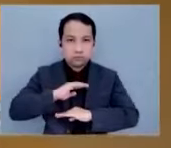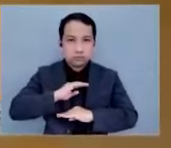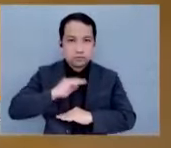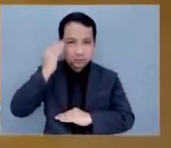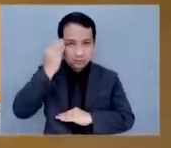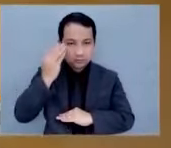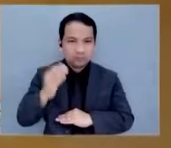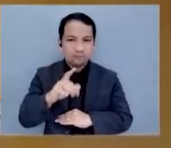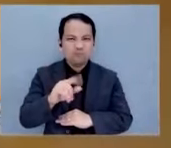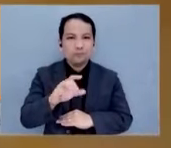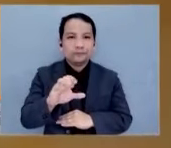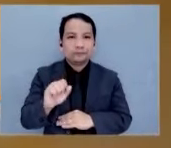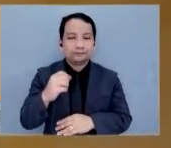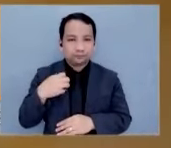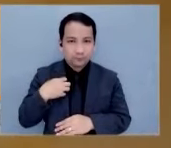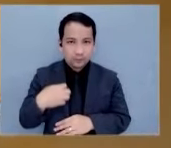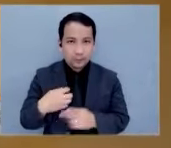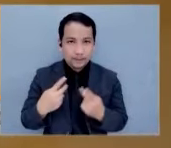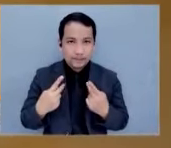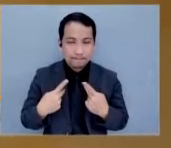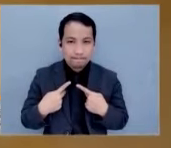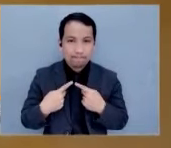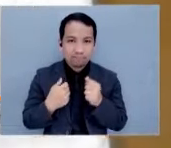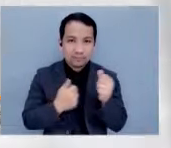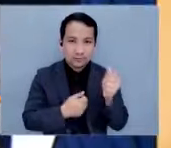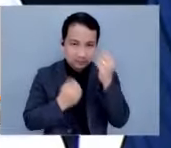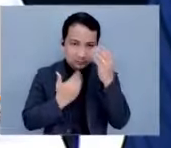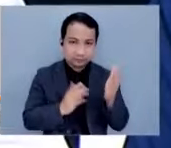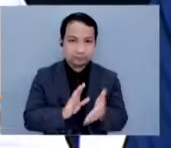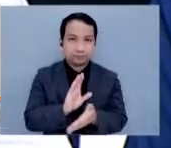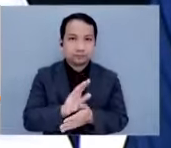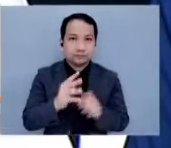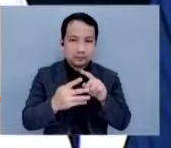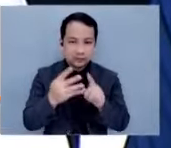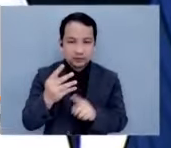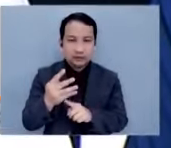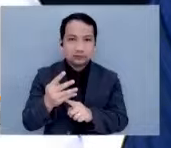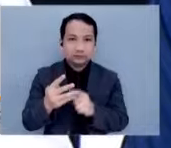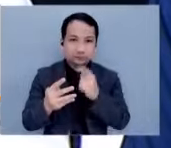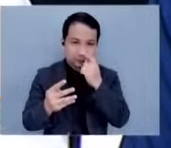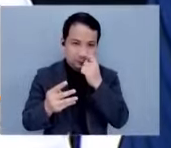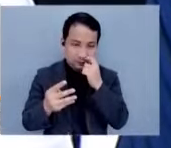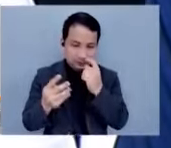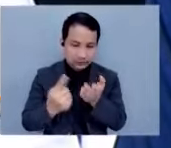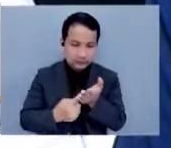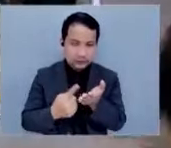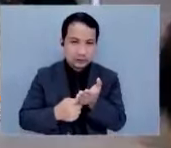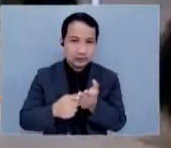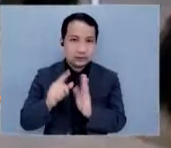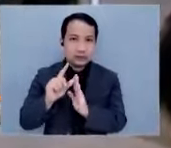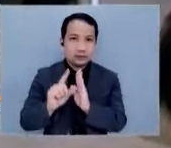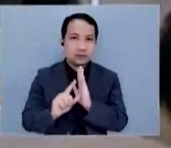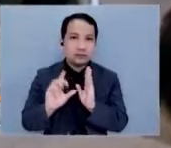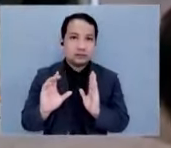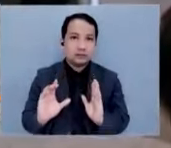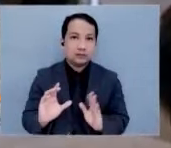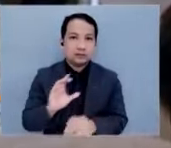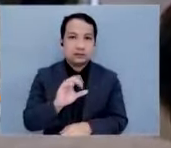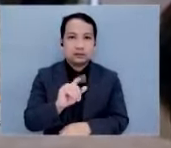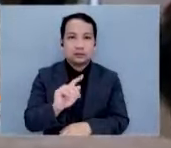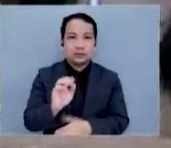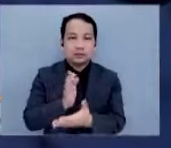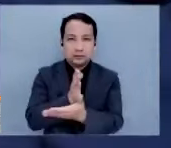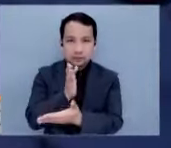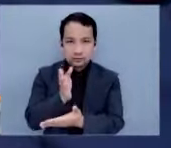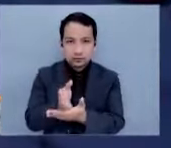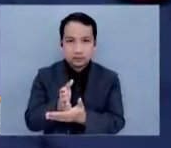pulis na magsagawa ng follow-up operation laban sa apat. Ang mga argumentong iginiit ng abogado nila Castro, nagpunta lang daw sa Mulanay